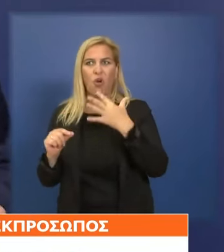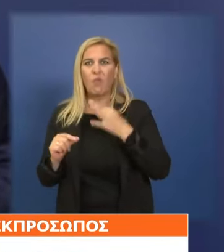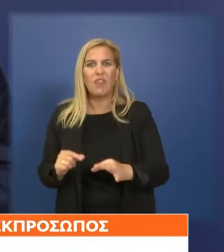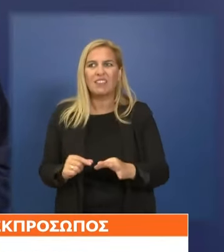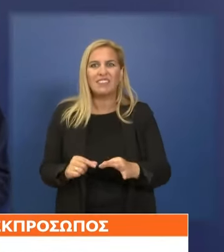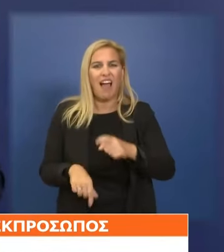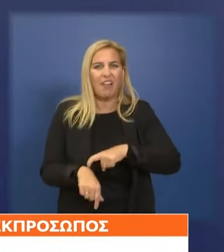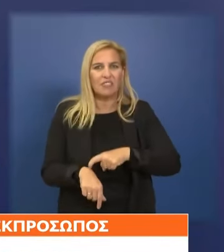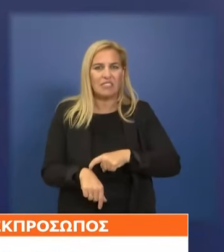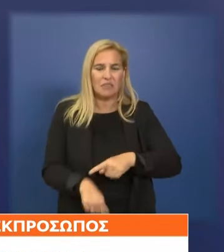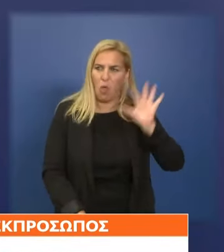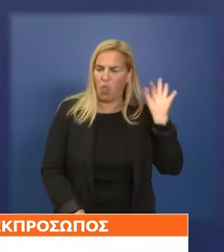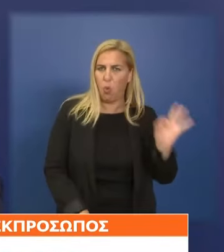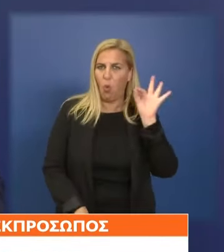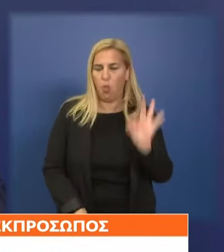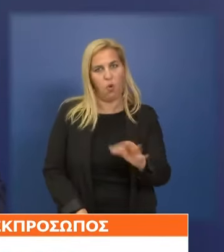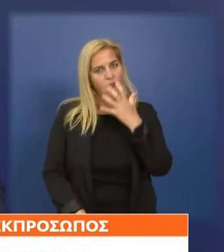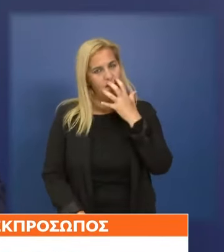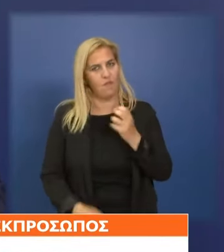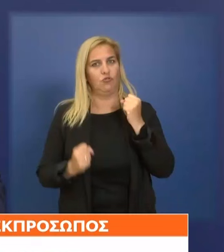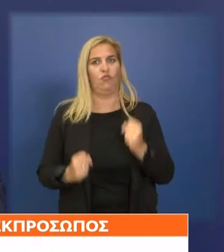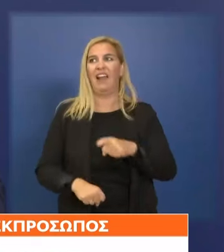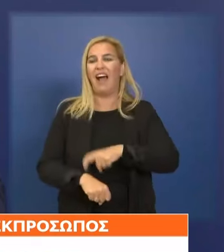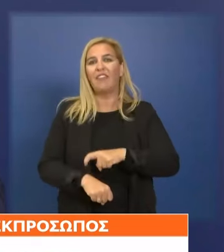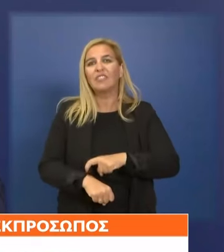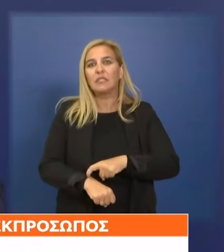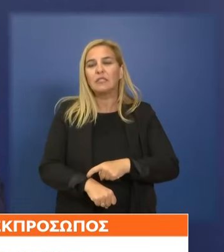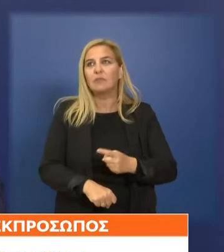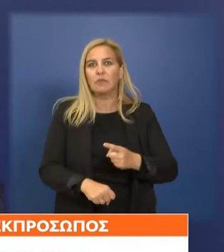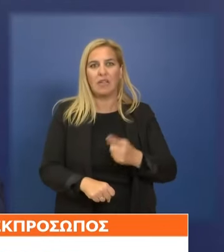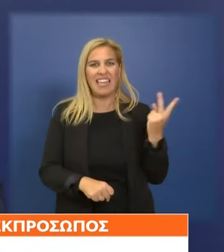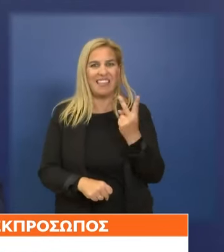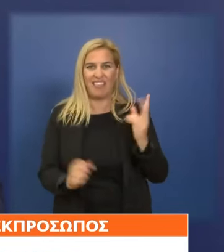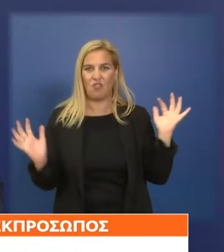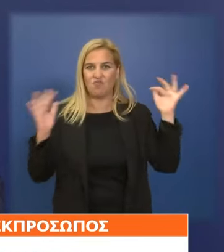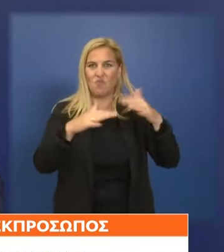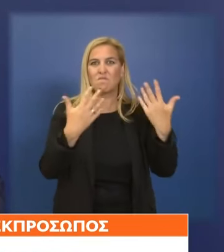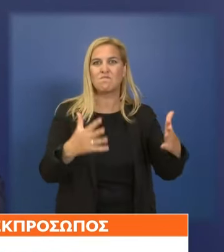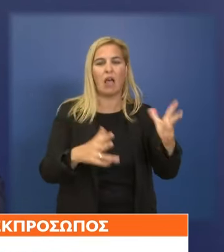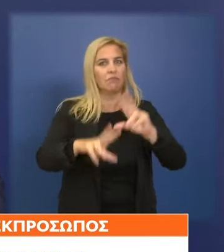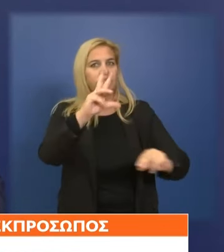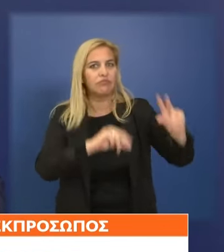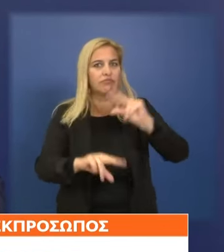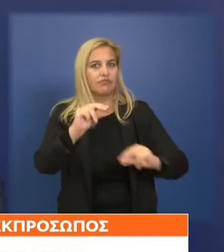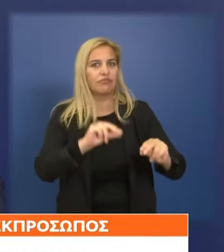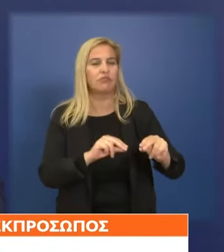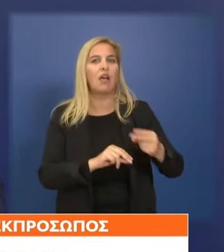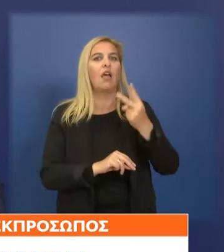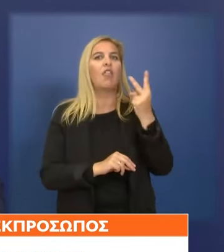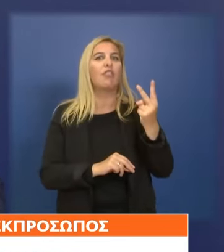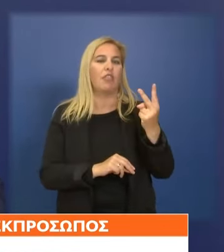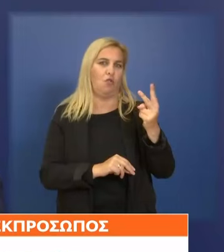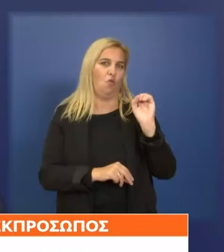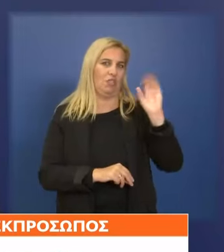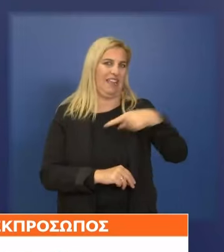μιας πολύ σημαντικής διεθνούς διάσκεψης συνόδου κορυφής είχανε μία συνομιλία με δύο ξένους ηγέτες και μάλιστα